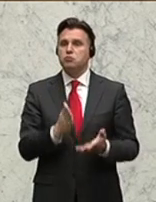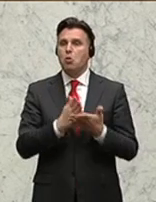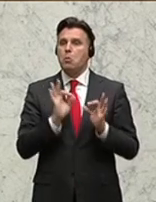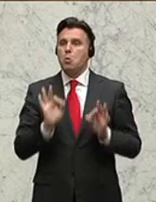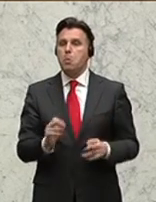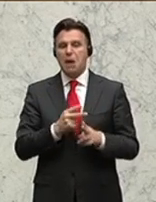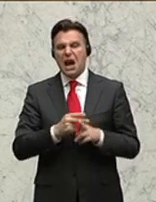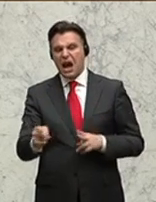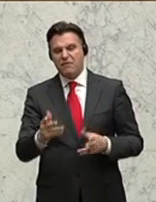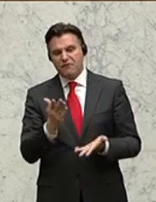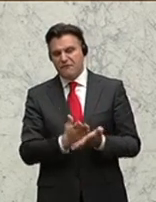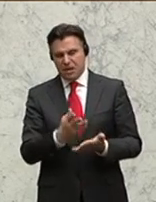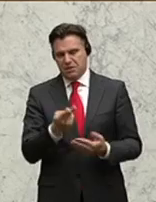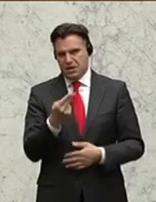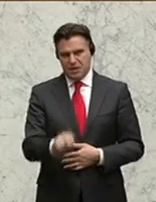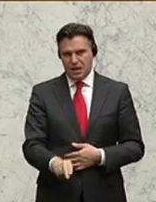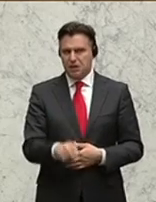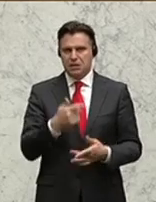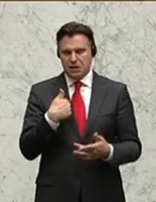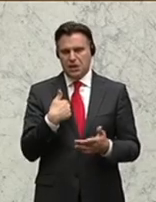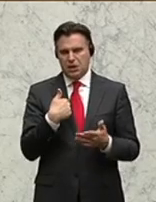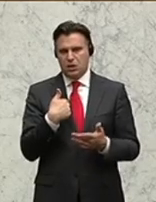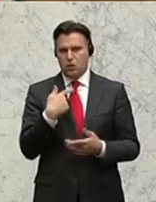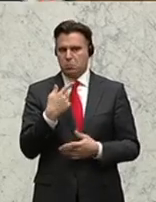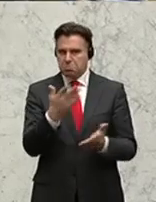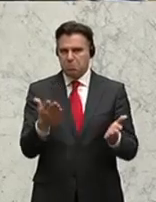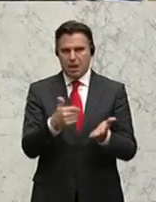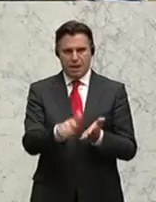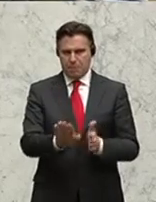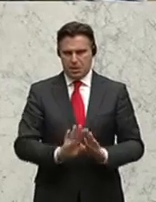deswegen ersuche ich, dieses Vorhaben abzulehnen. Danke.